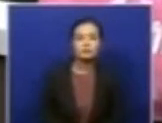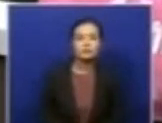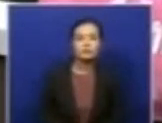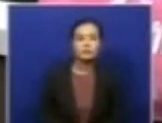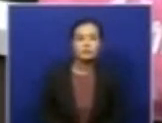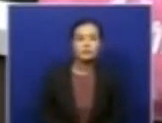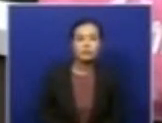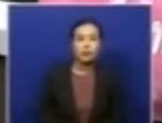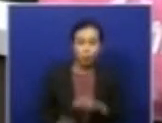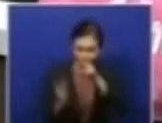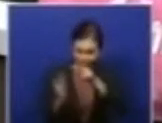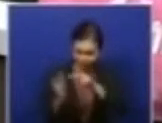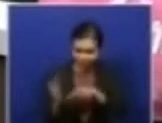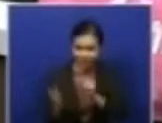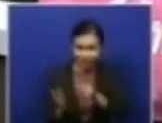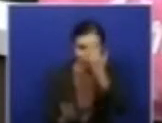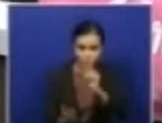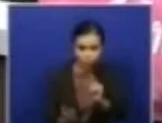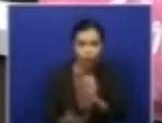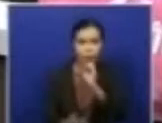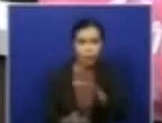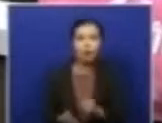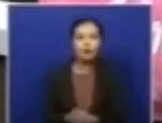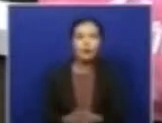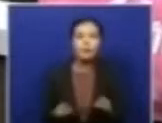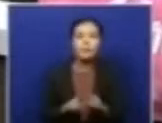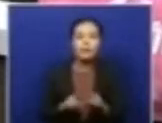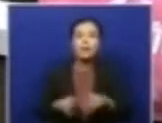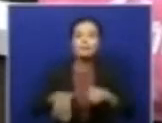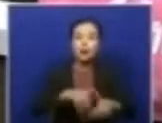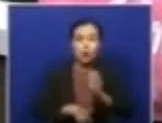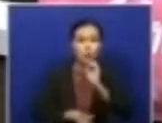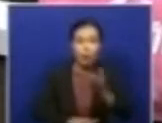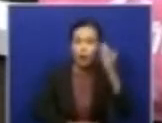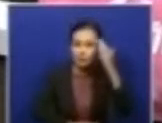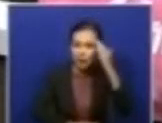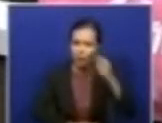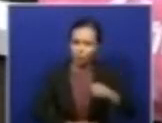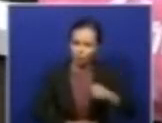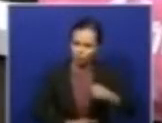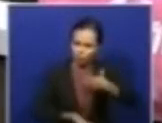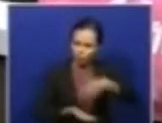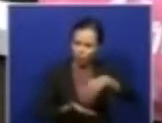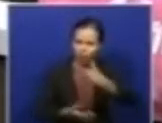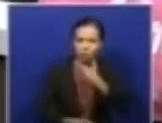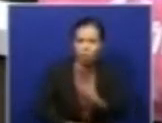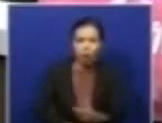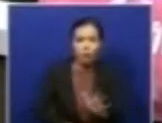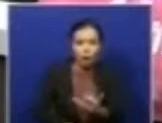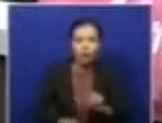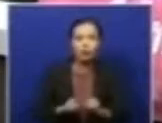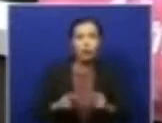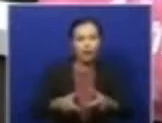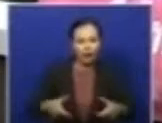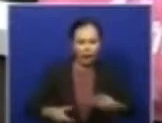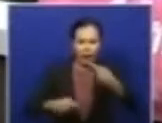ที่ผมอ่านให้ฟังนี่เพื่อยืนยันกับพี่น้องอยู่ทางบ้านว่าผมไม่ได้ยกเมฆเป็นรายงานที่แ